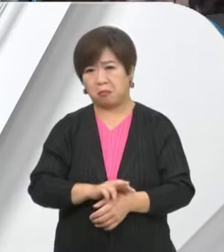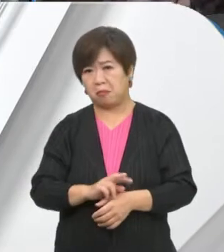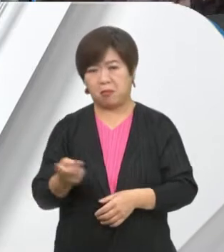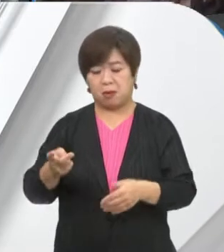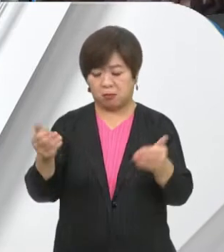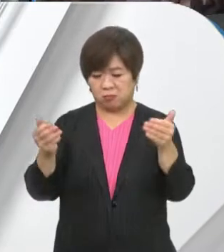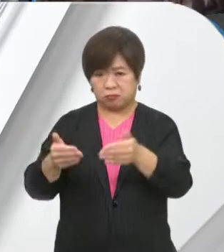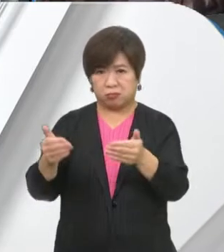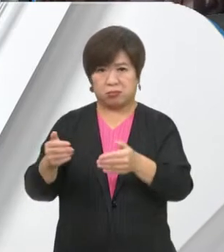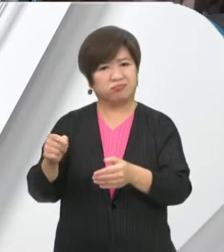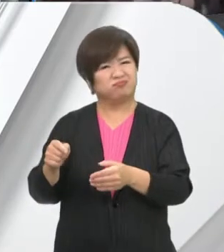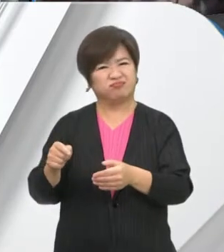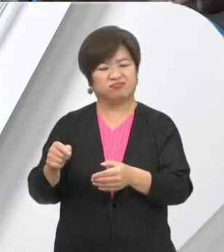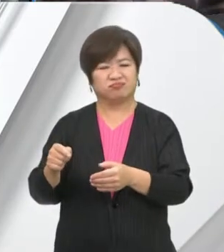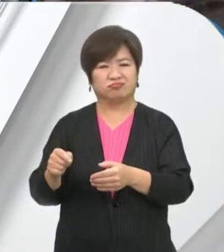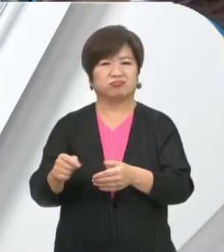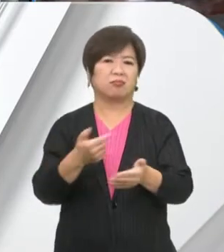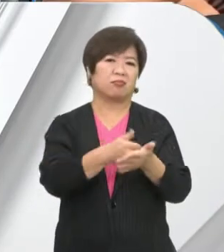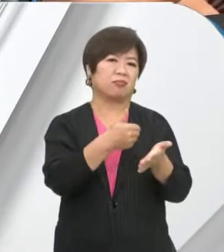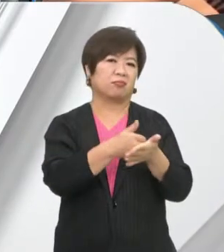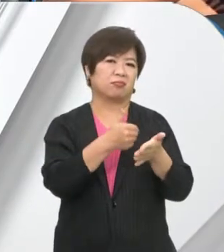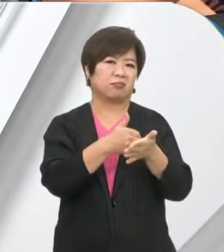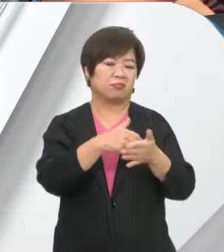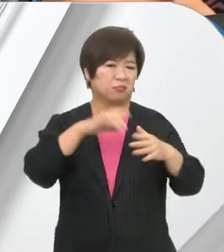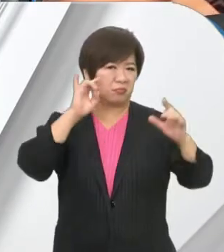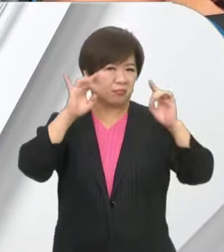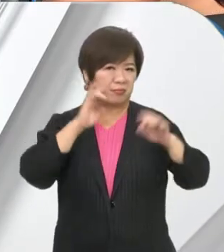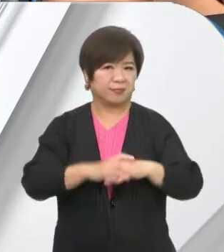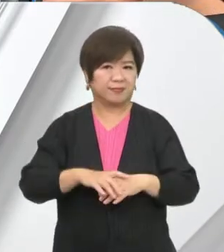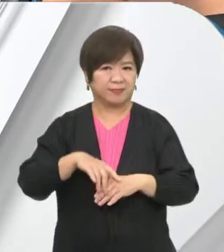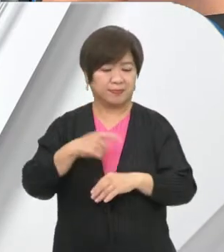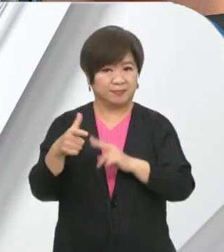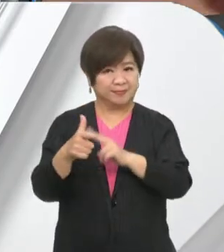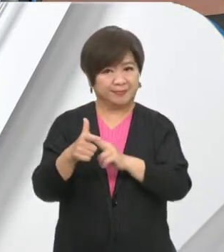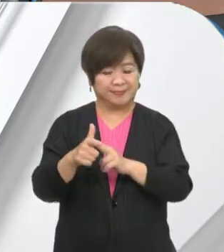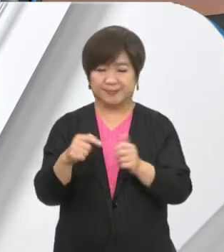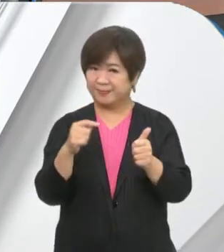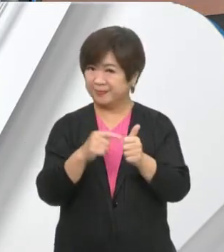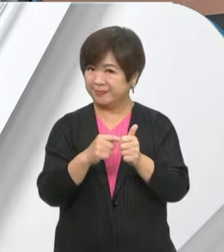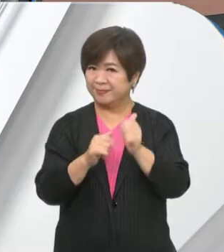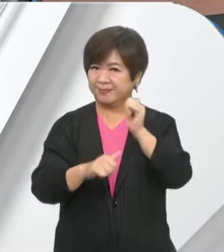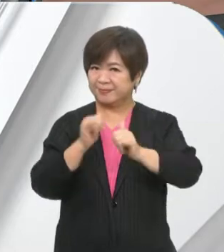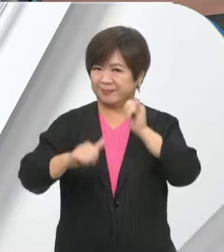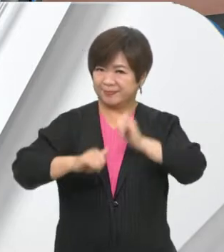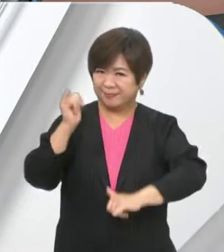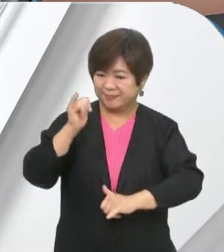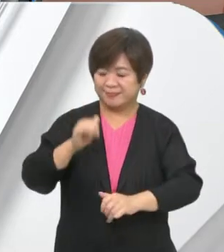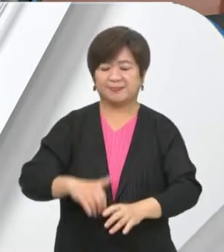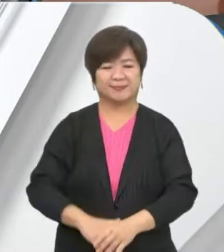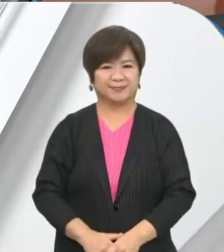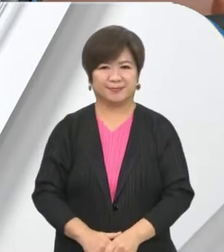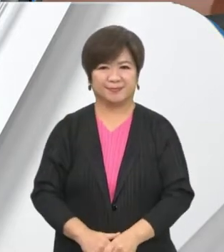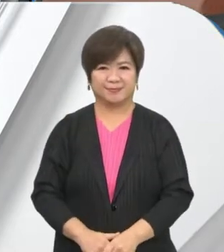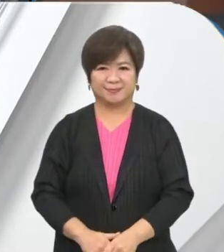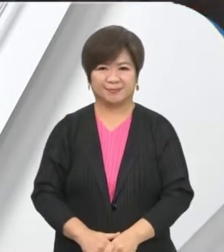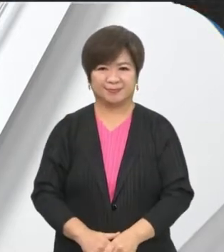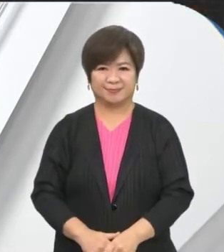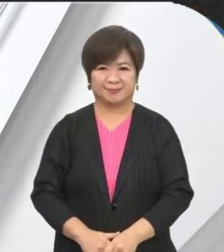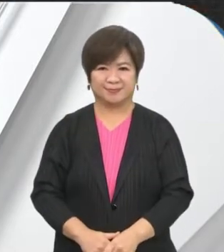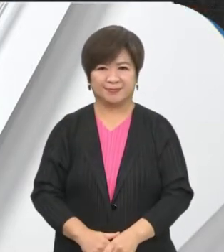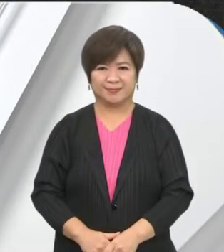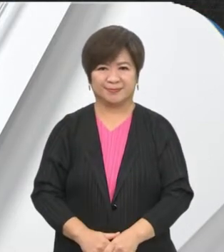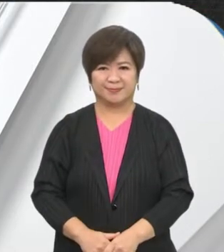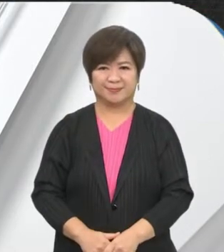行画图了，艺术创作。下辈其实要同大家进一步来认识吴振荣的故。